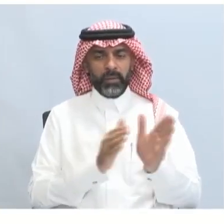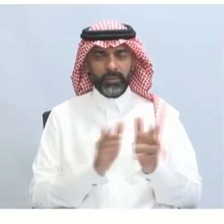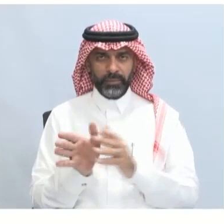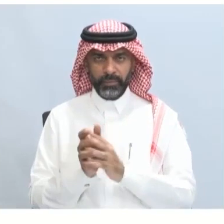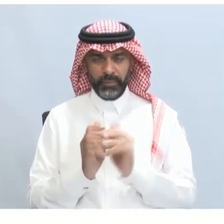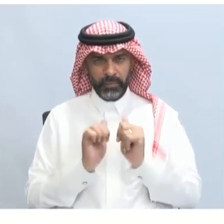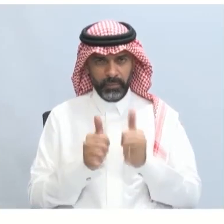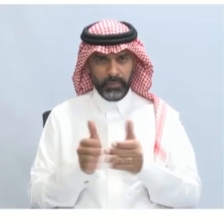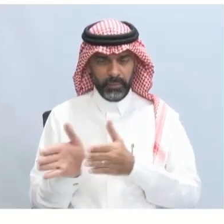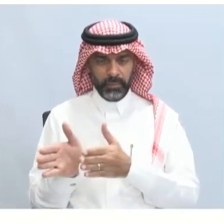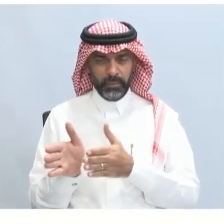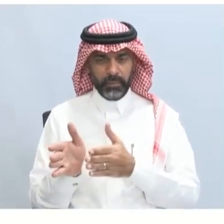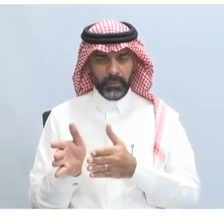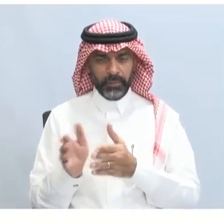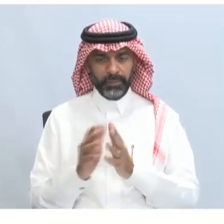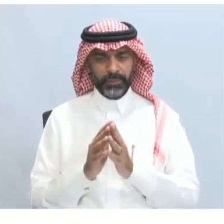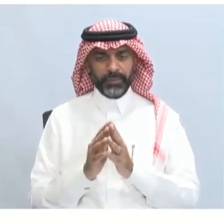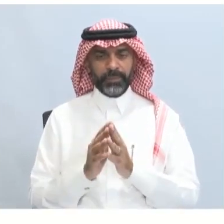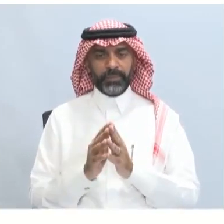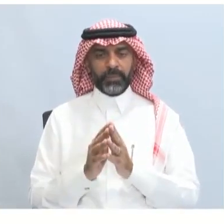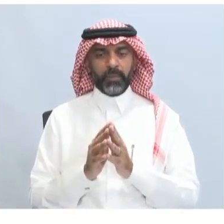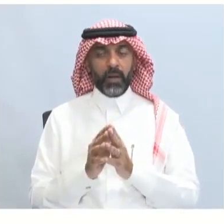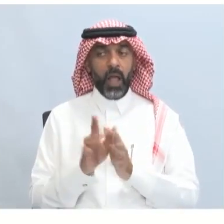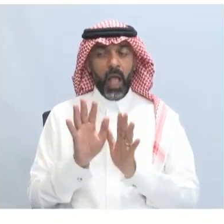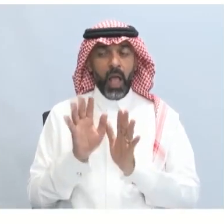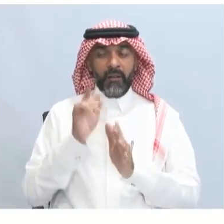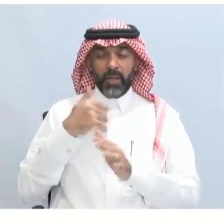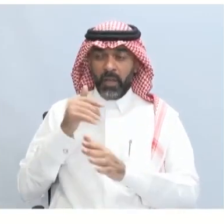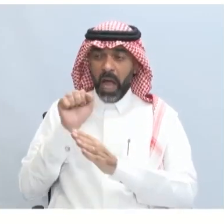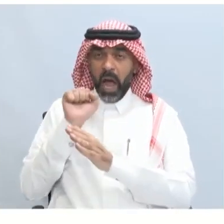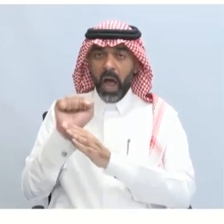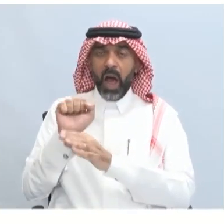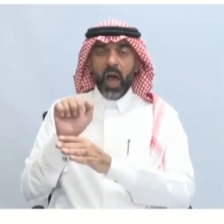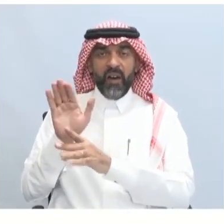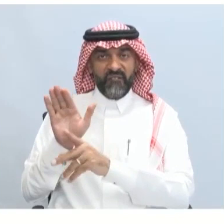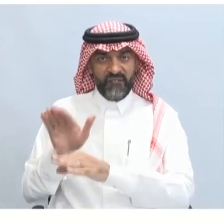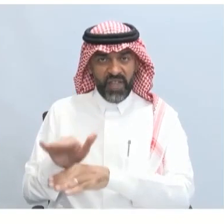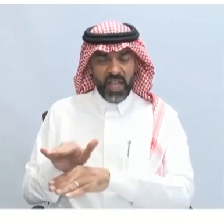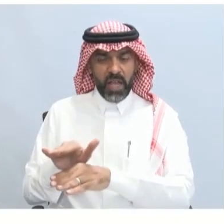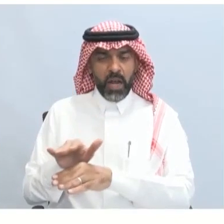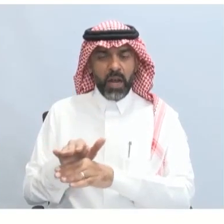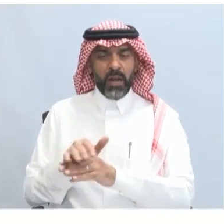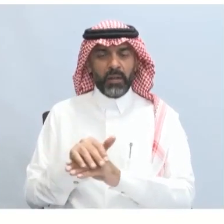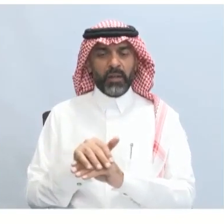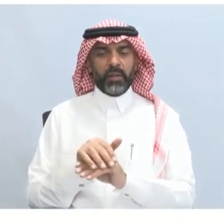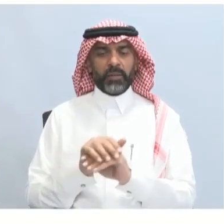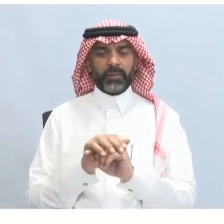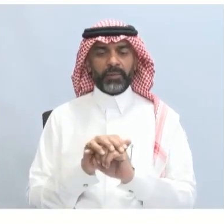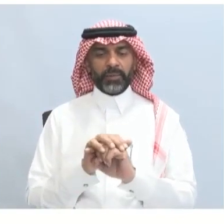التمهيد ان الحق لا يمكن تصوره الحق ذكرنا